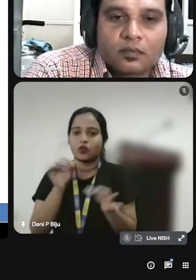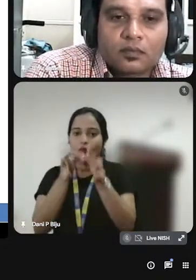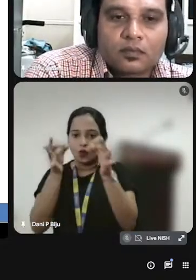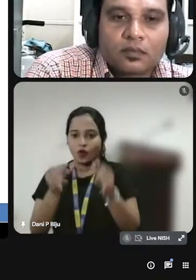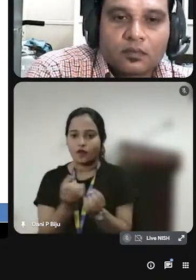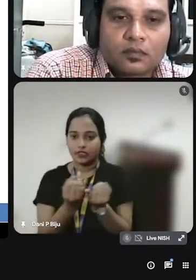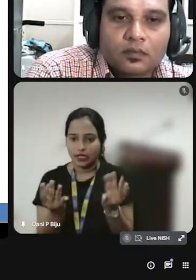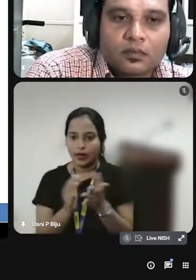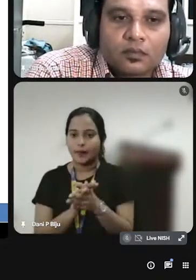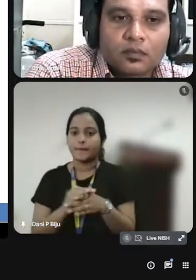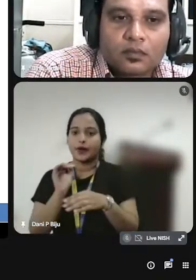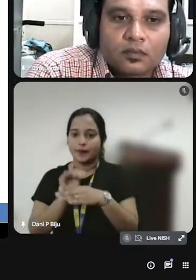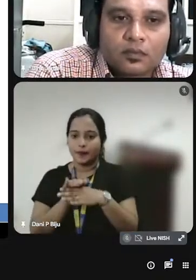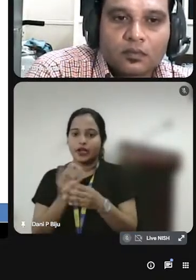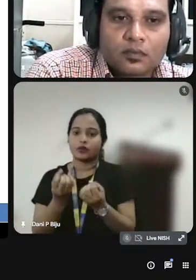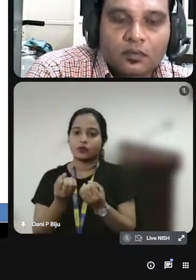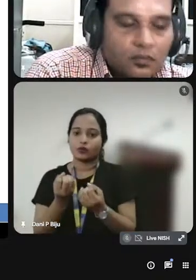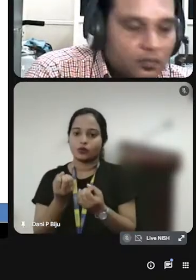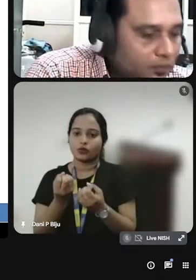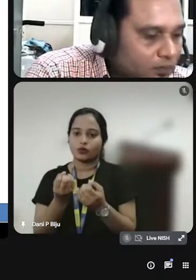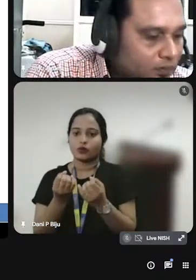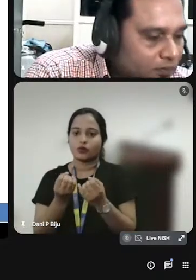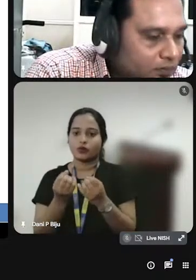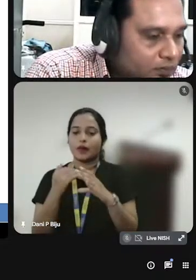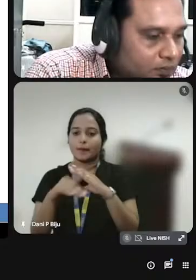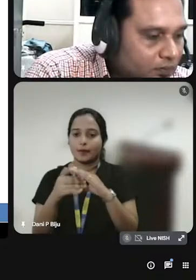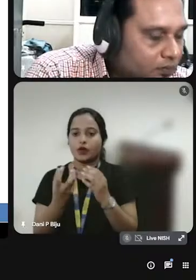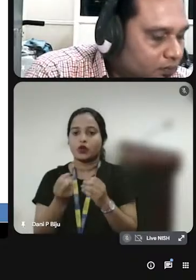അതുപോലെ വെബ്സൈറ്റ് വഴിയും നിങ്ങൾ കോൺടാക്ട് ചെയ്യാവുന്നതാണ്.